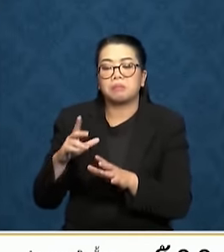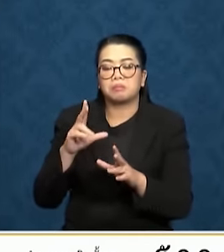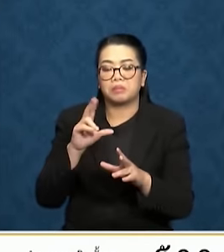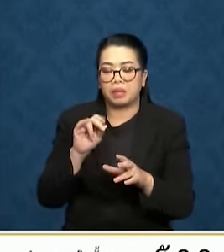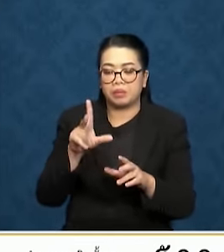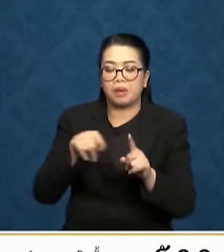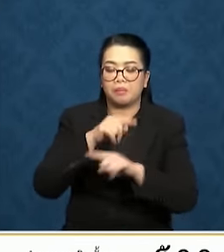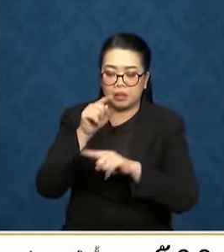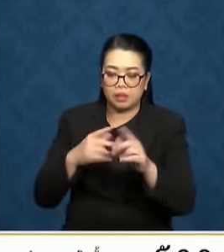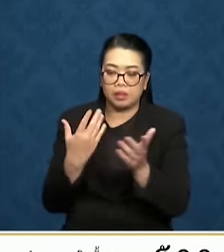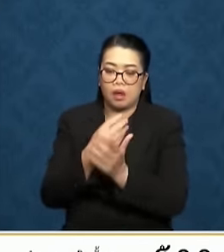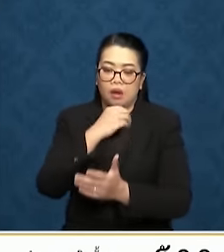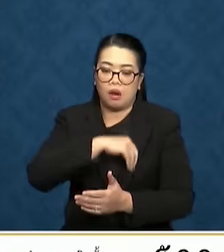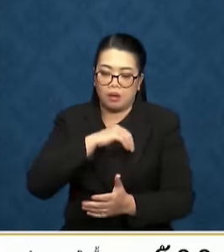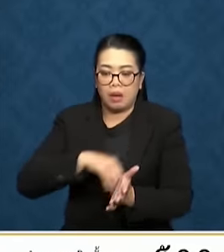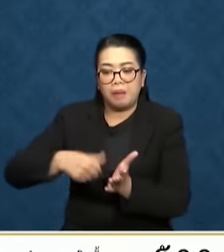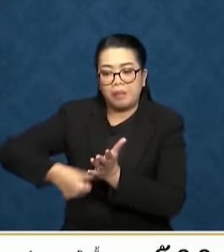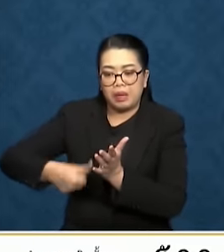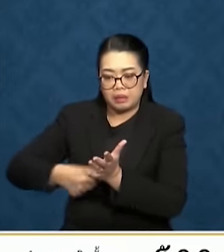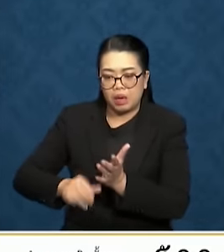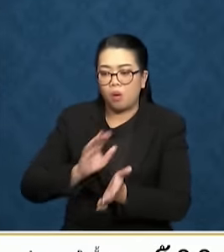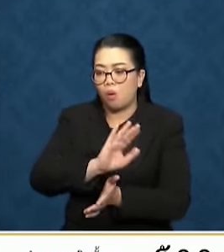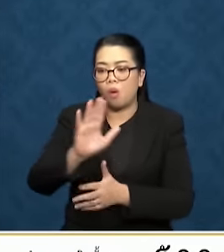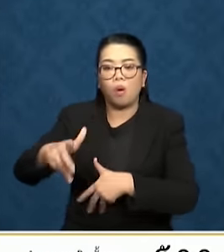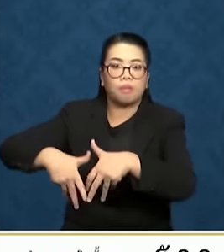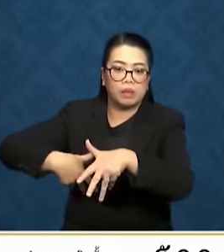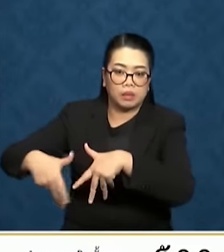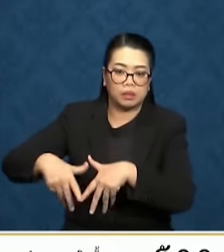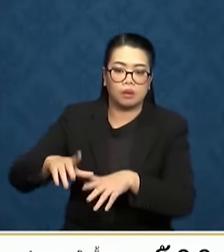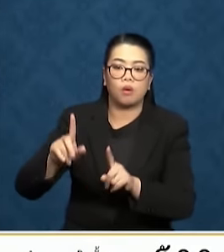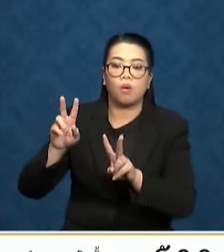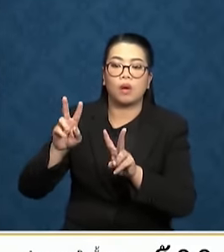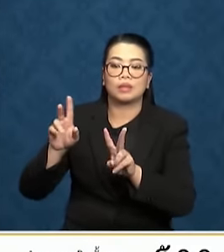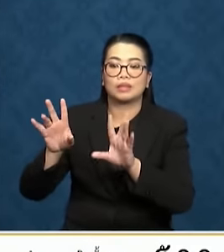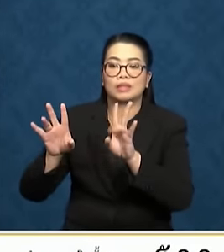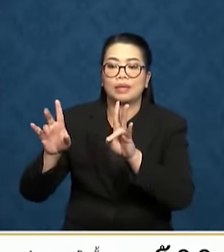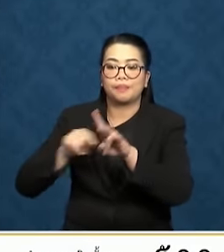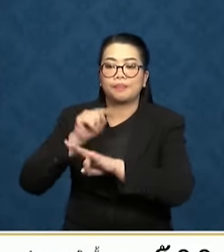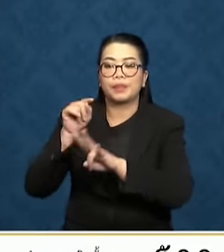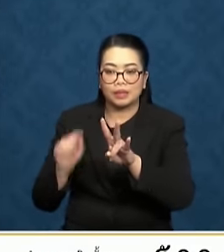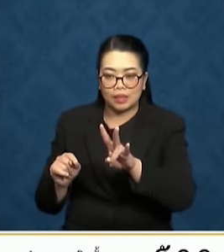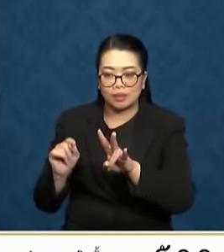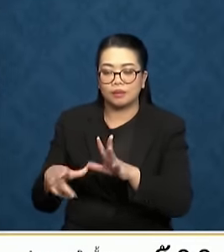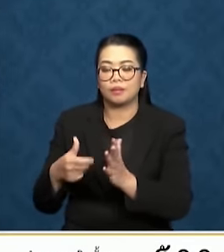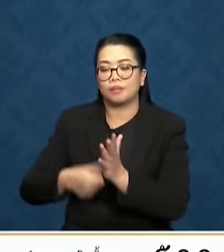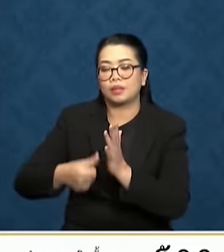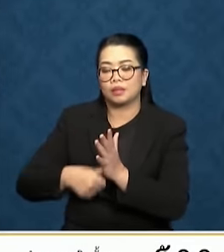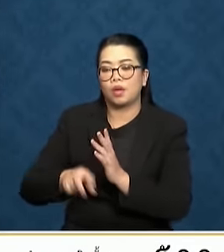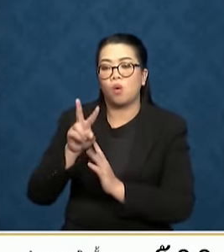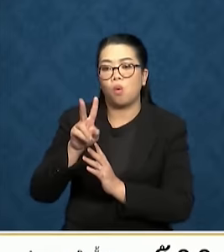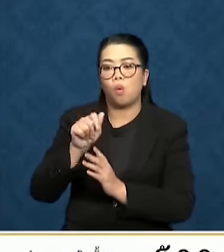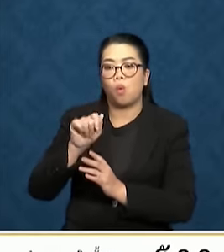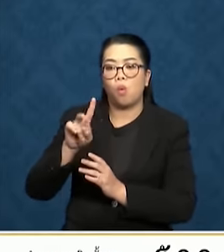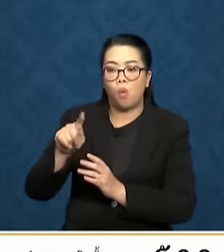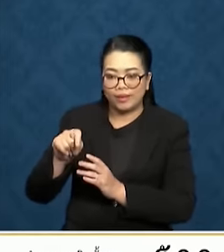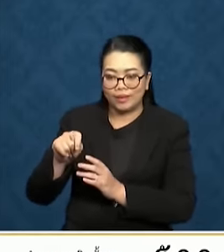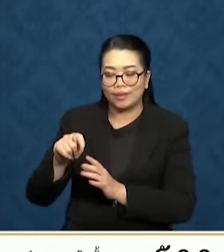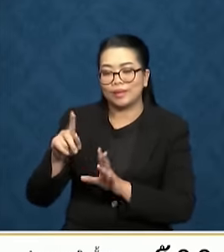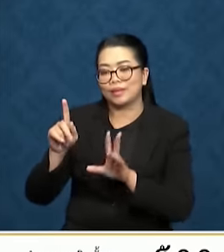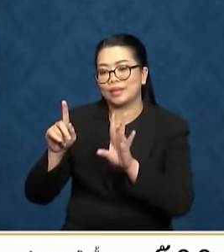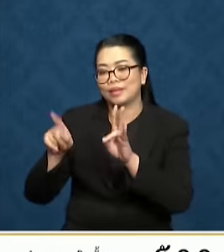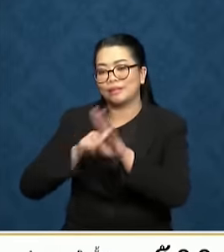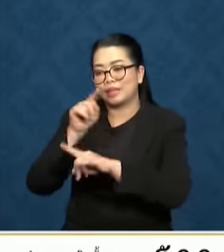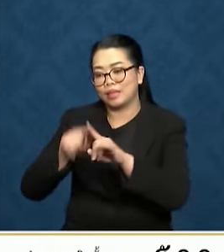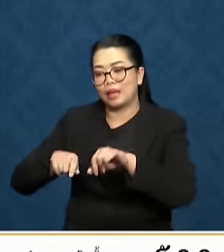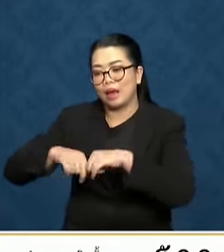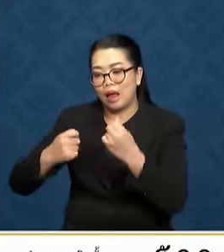รายได้ของประเทศไทยนั้นเป็นภาษีที่เป็นภาษีมาจากภาษีแวตนะครับภาษีแวตเนี่ยมันเป็นภาษีถดถอยครับที่